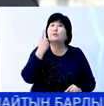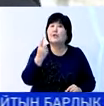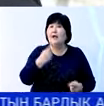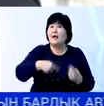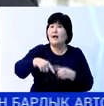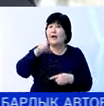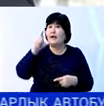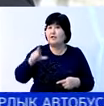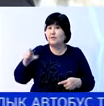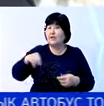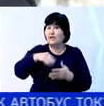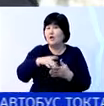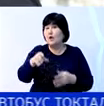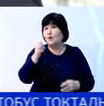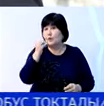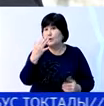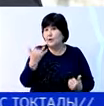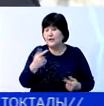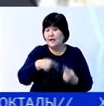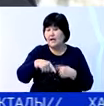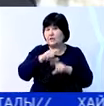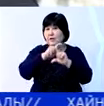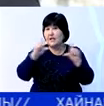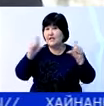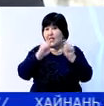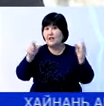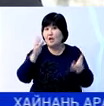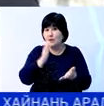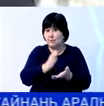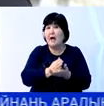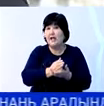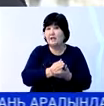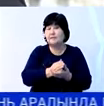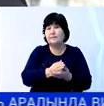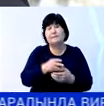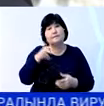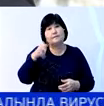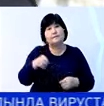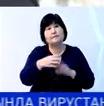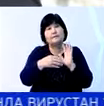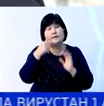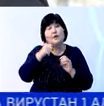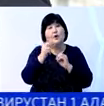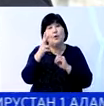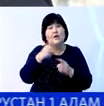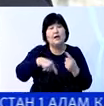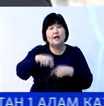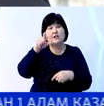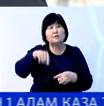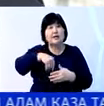оның ішінде 14 қазір кәсіпкерлік нысанымыз бар. 2019 жылы 13 кәсіпкер